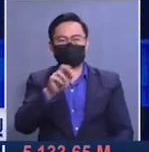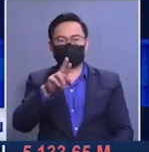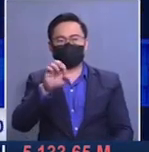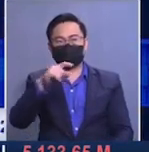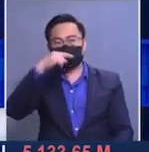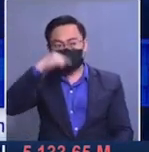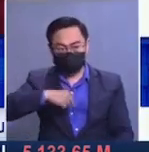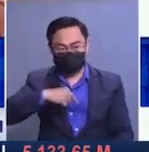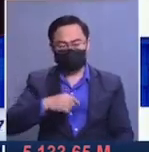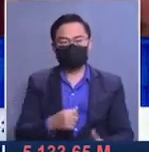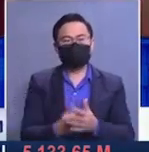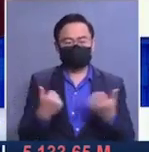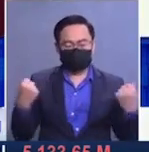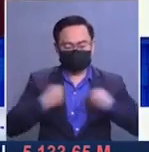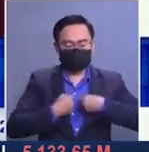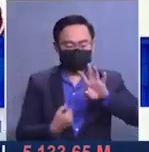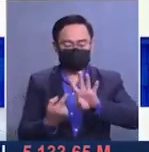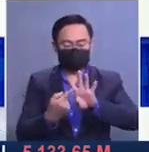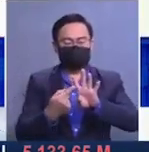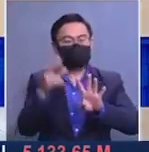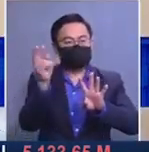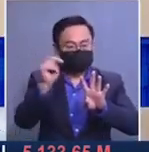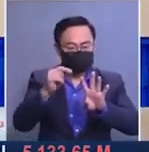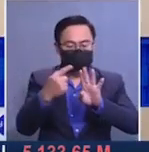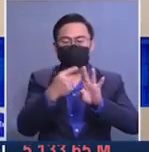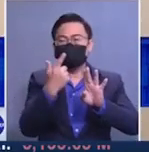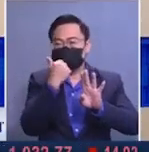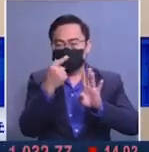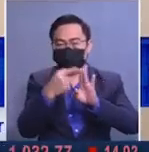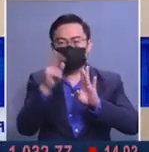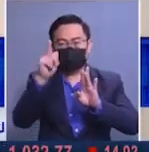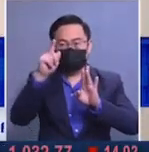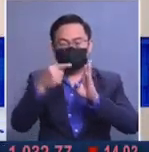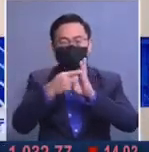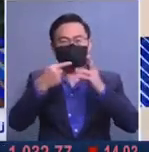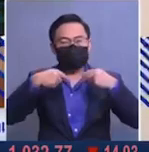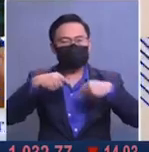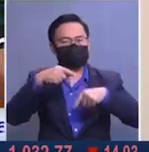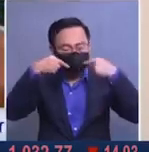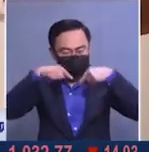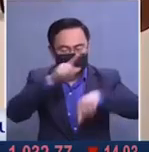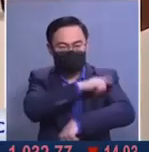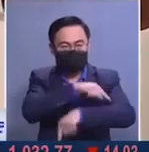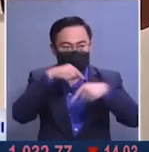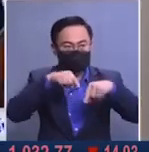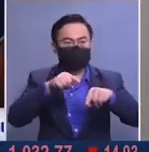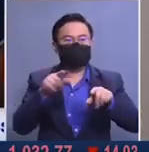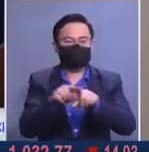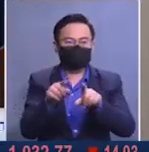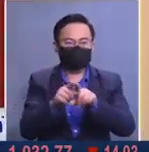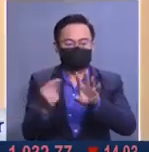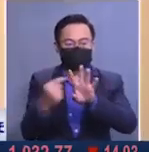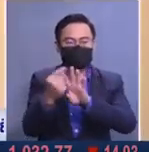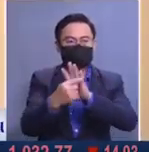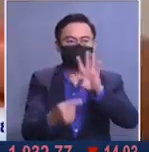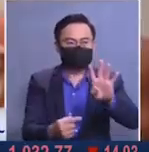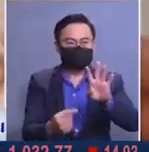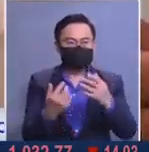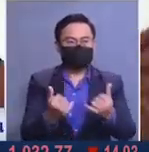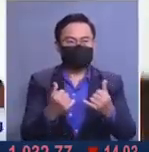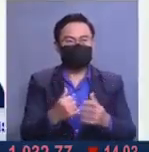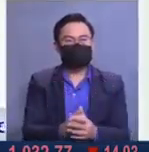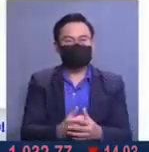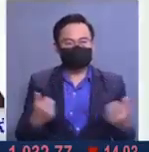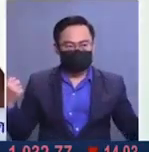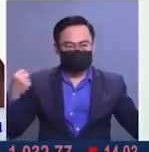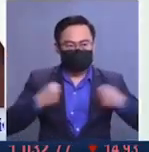งินแดงเขียวและสีงาช้างครับได้รับแรงบันดาลใจจากสเบ็ดกุญชรชาตินะครับหรือว่าช้างเผือกมีความสง่